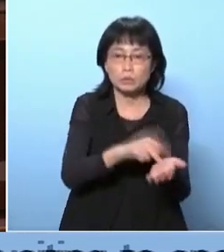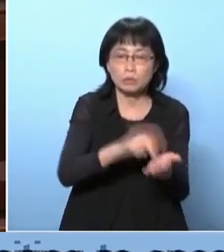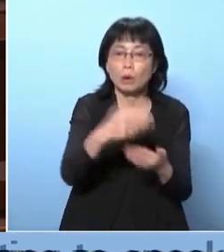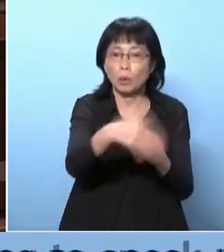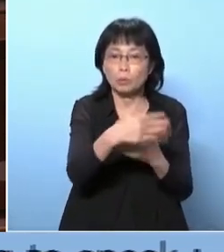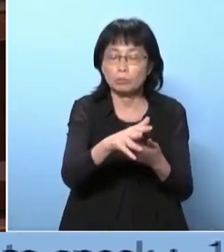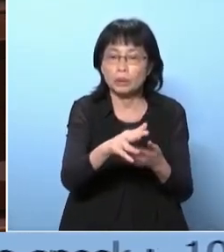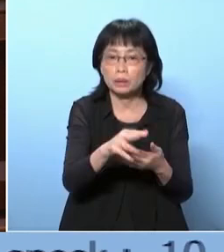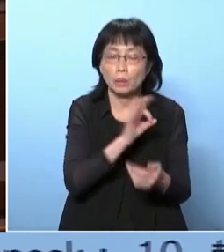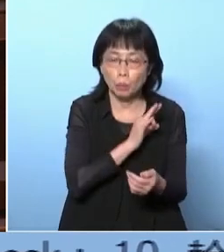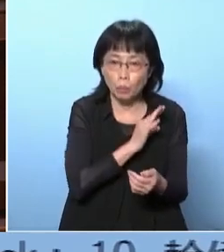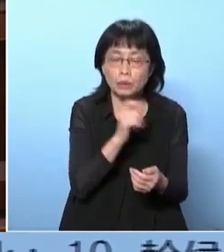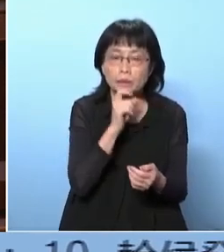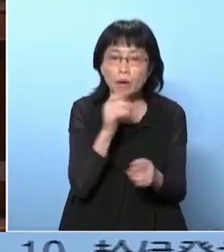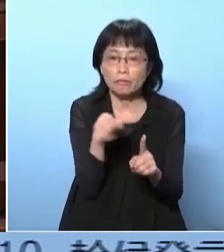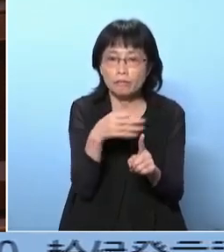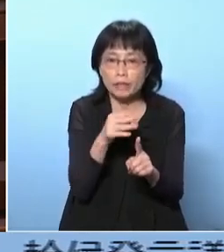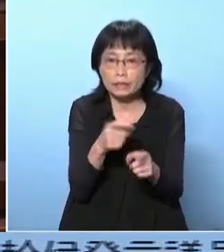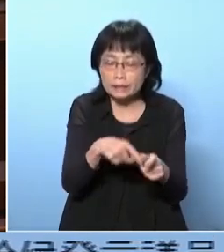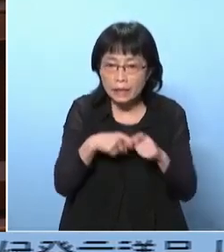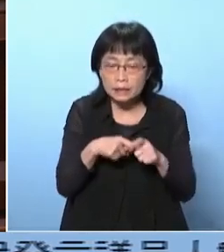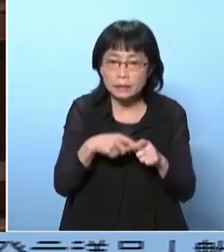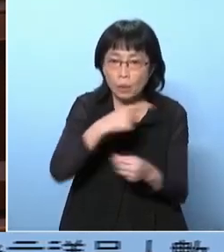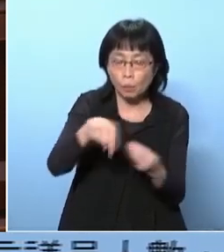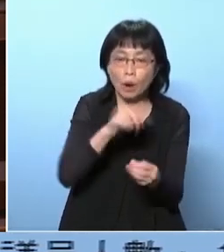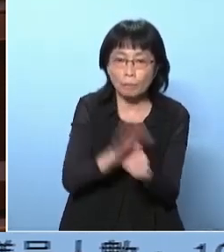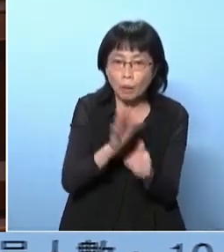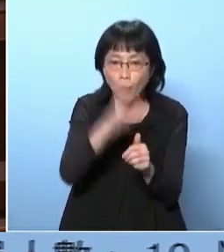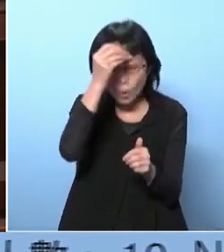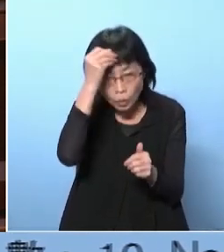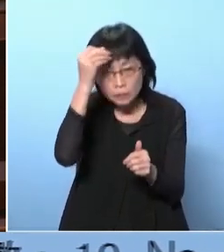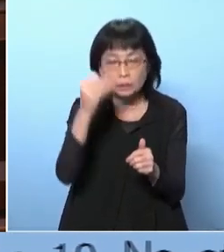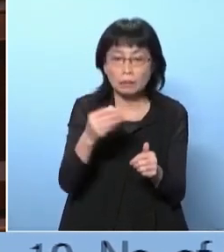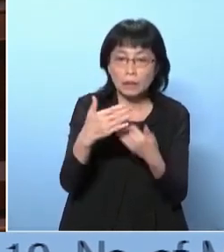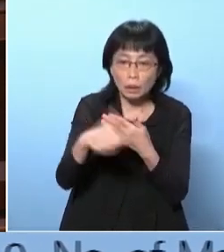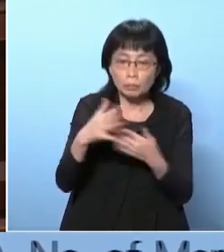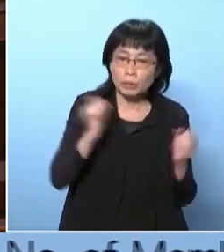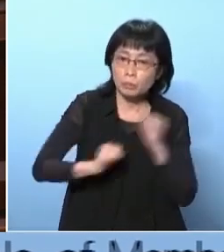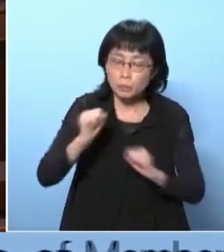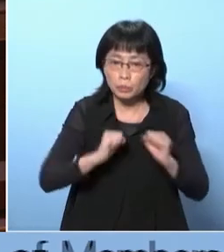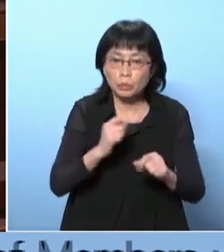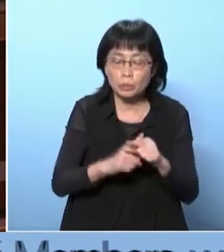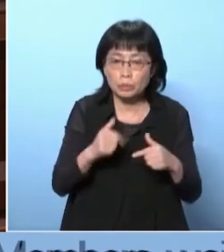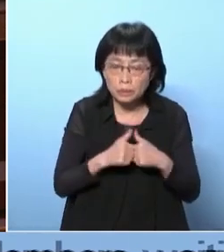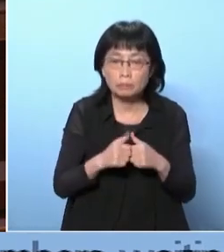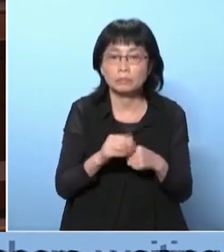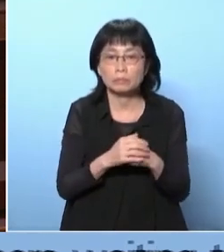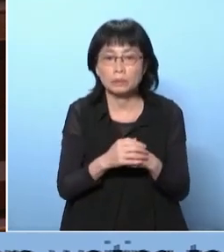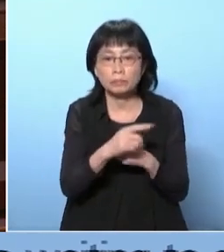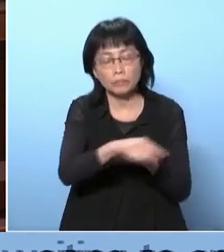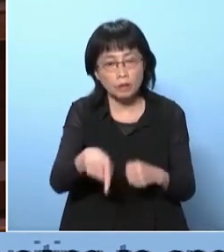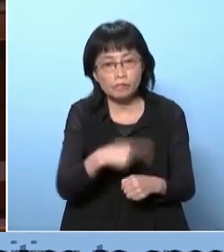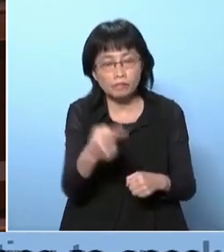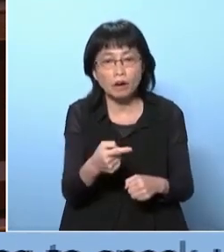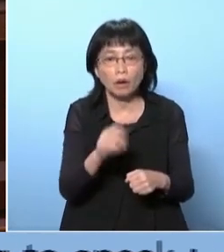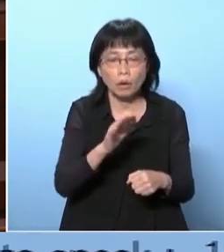間機構作非牟利環保學習和野外活動中心。為善用並發揮有關用地的優勢，